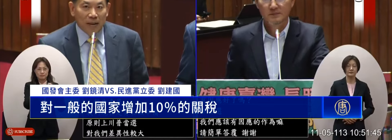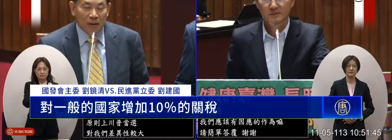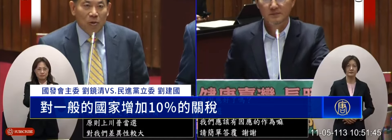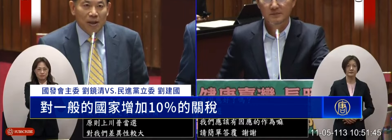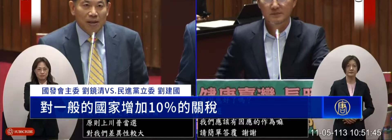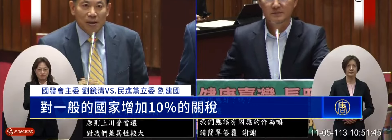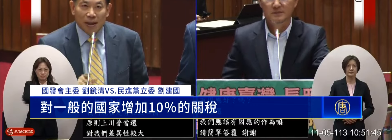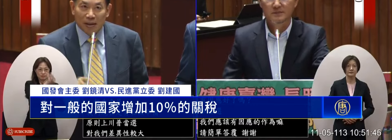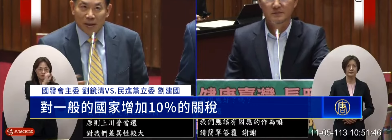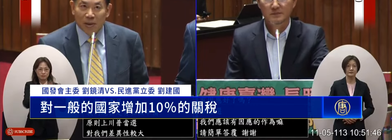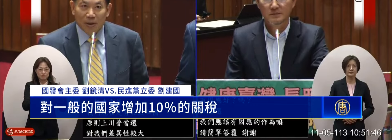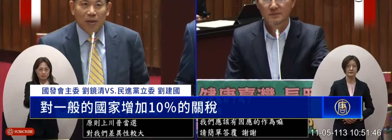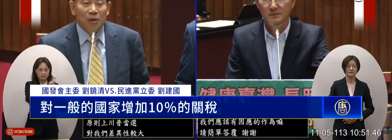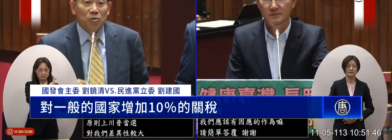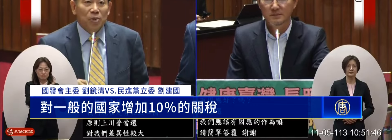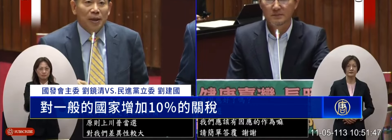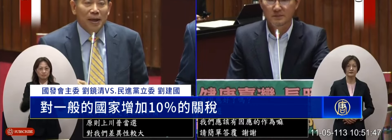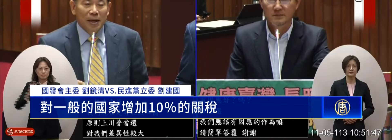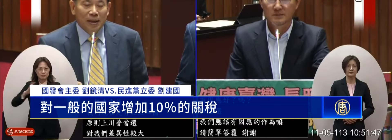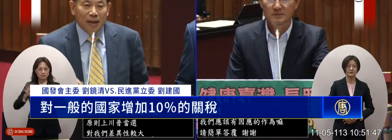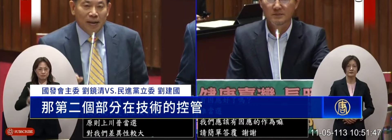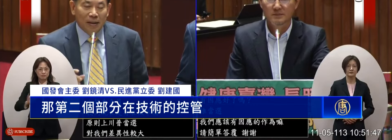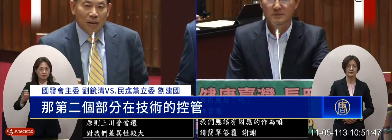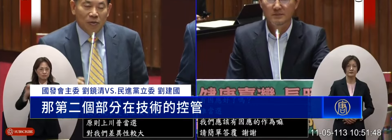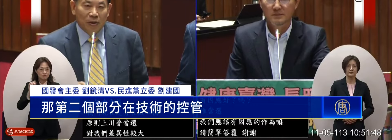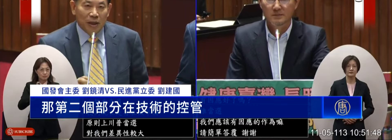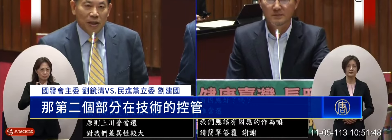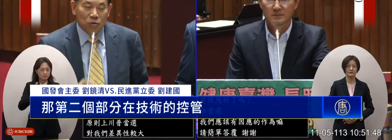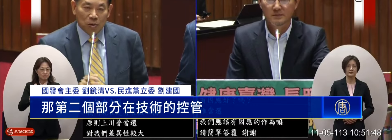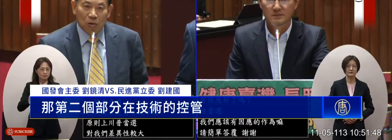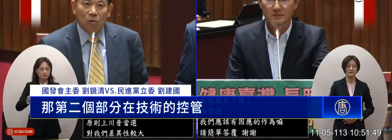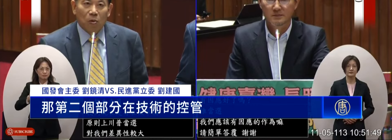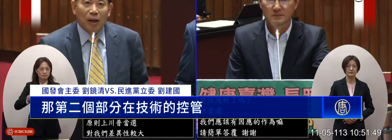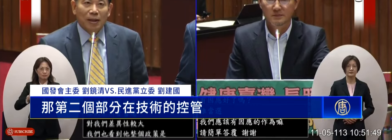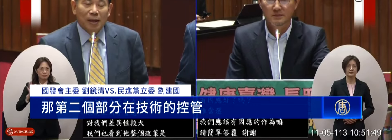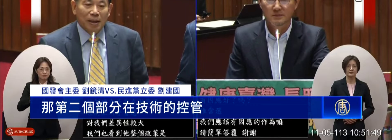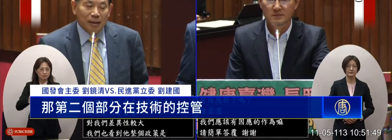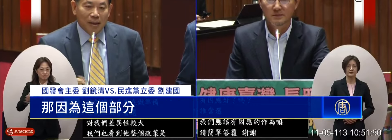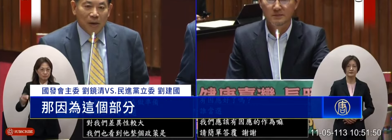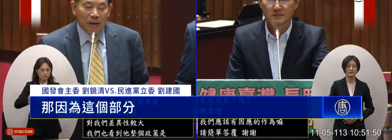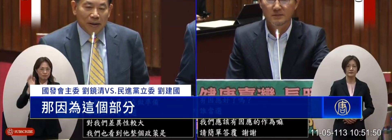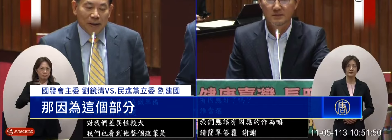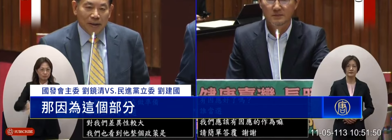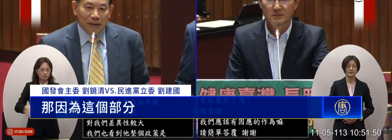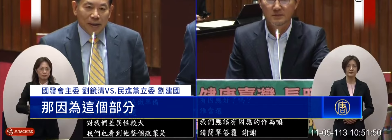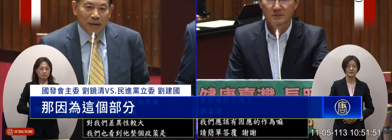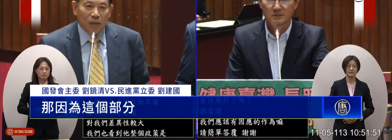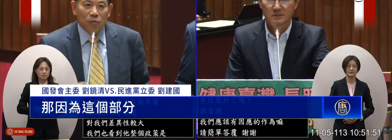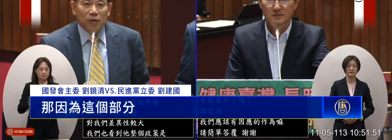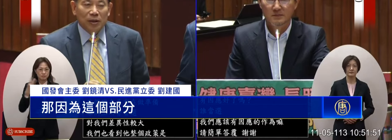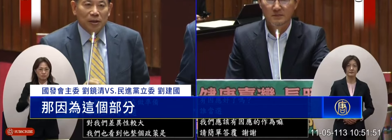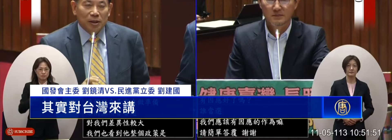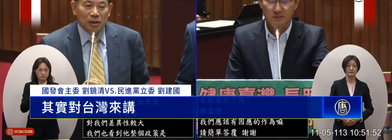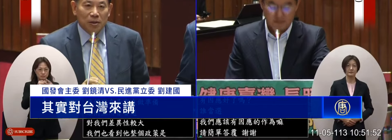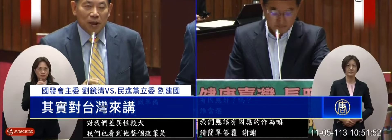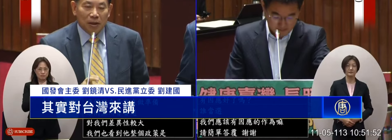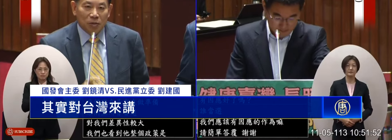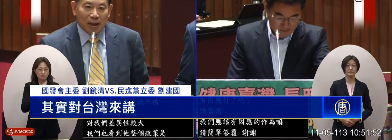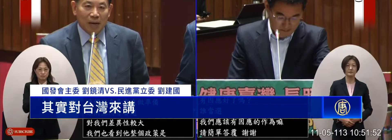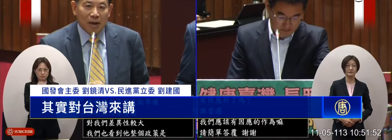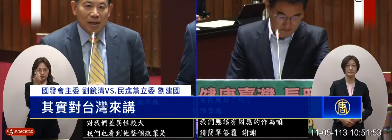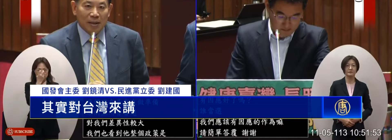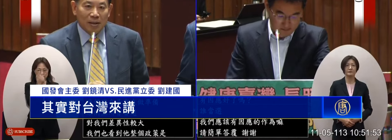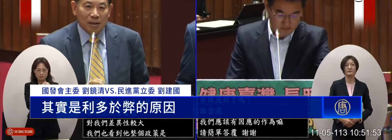对一般的国家增加10%的关税。那第二个部分在技术的控管。那因为这个部分呢，其